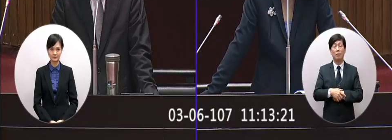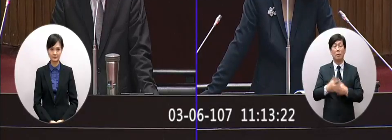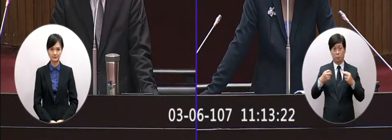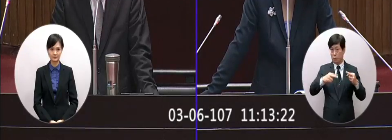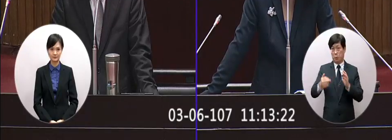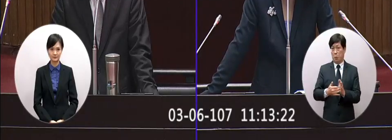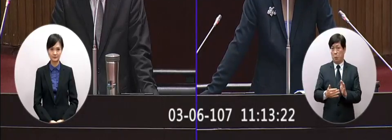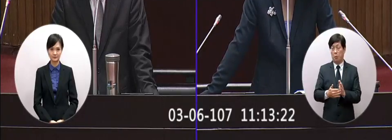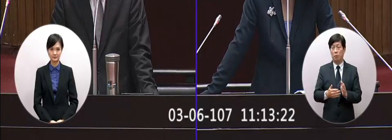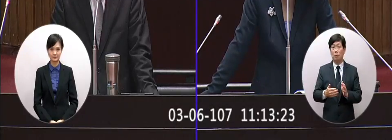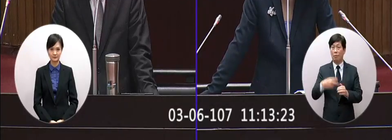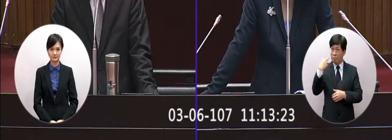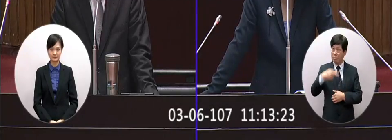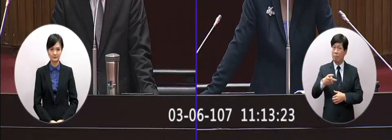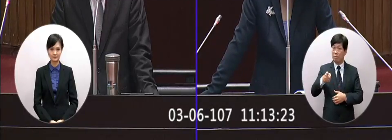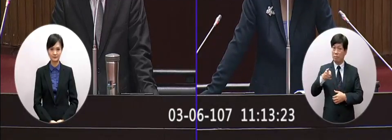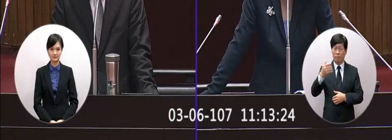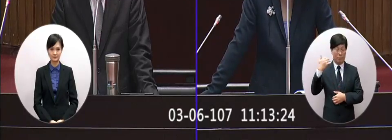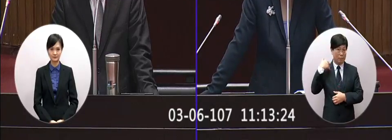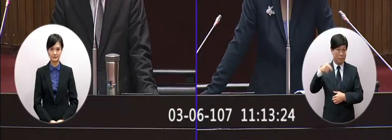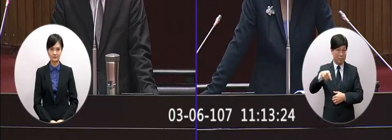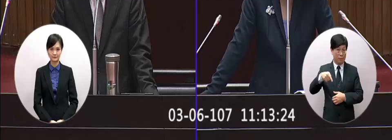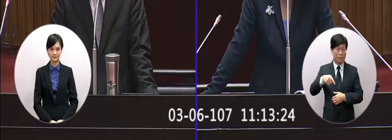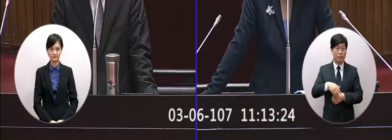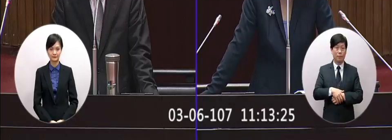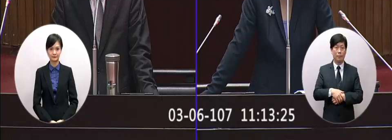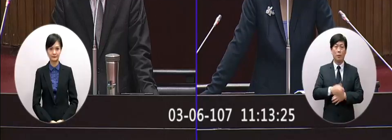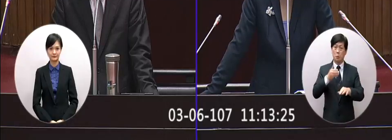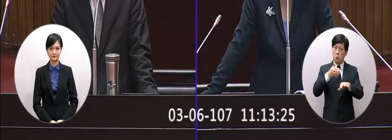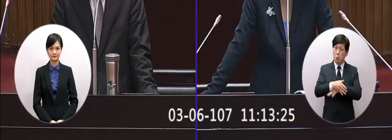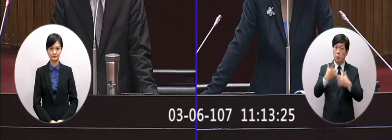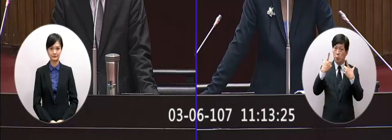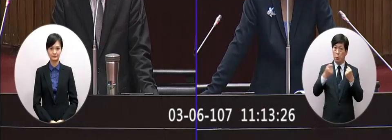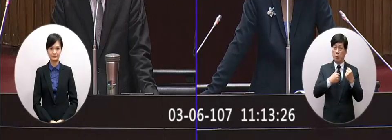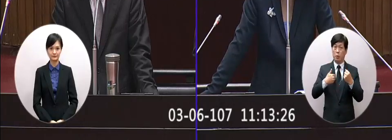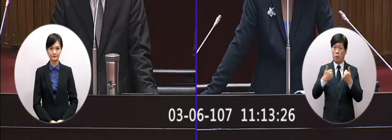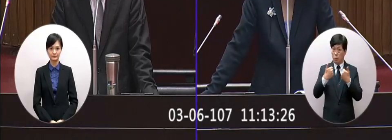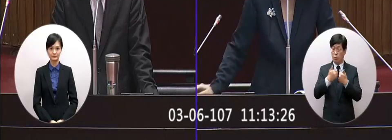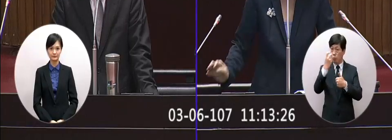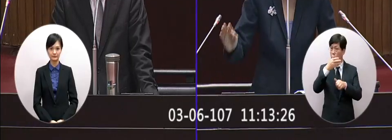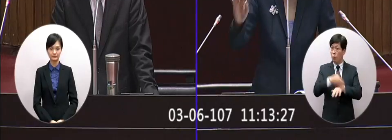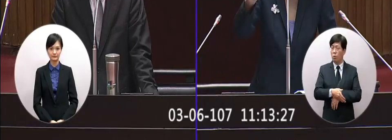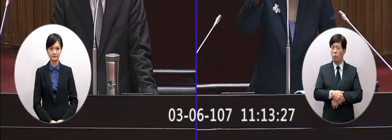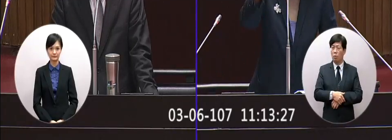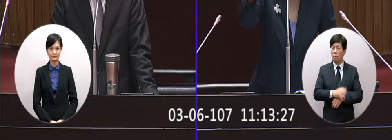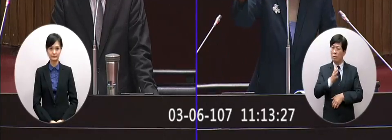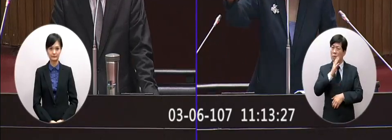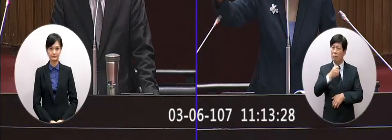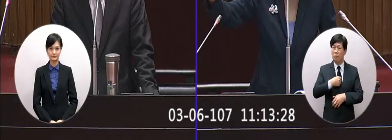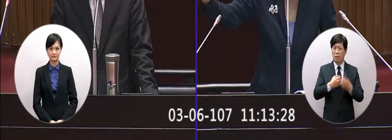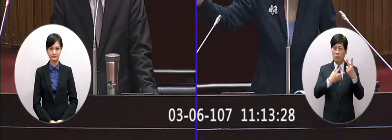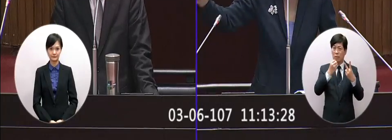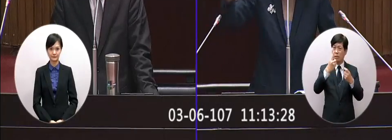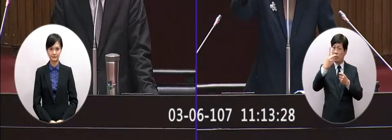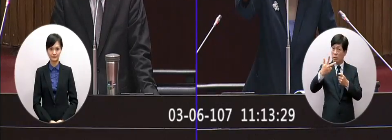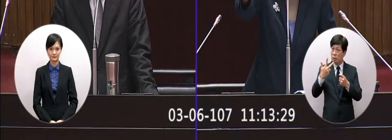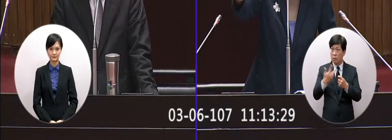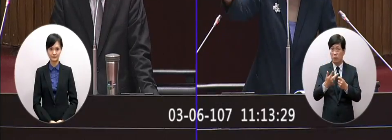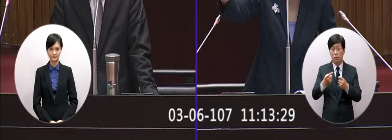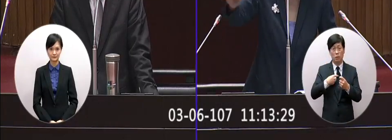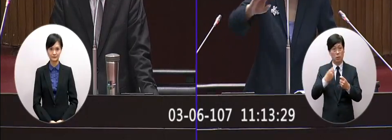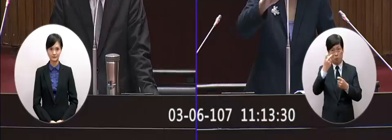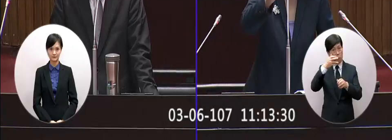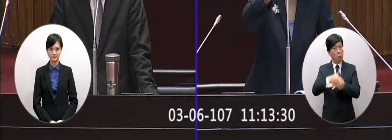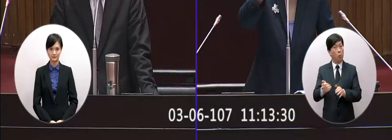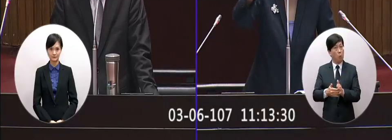就已经修复完毕，而且他那个时候就已经通过的原能会的审查。可是我们整个2017年都已经通过